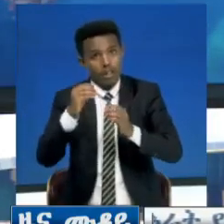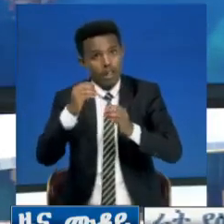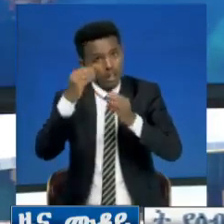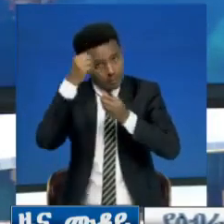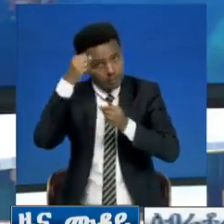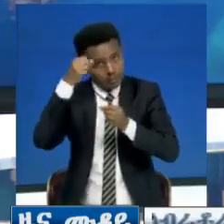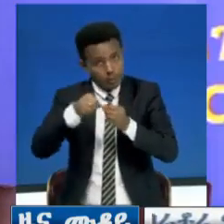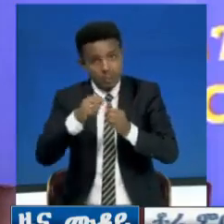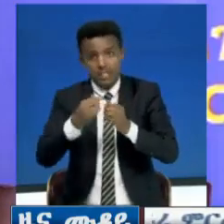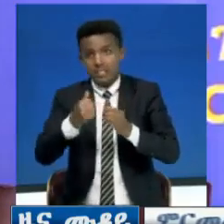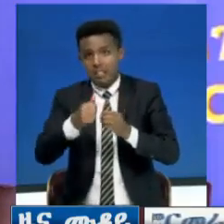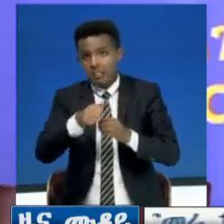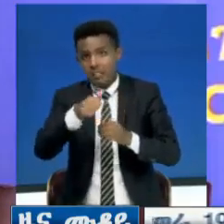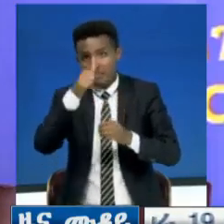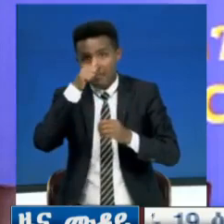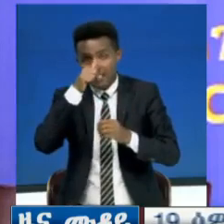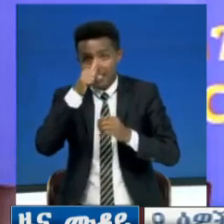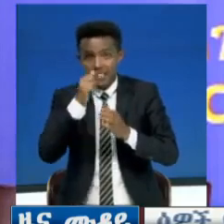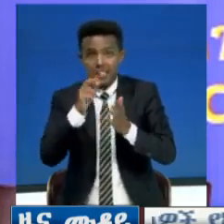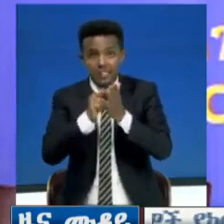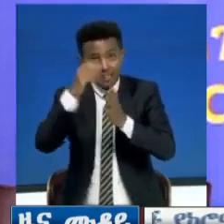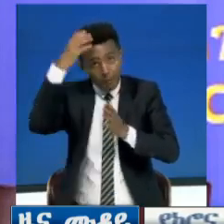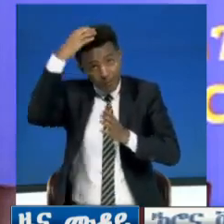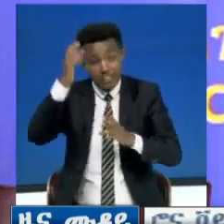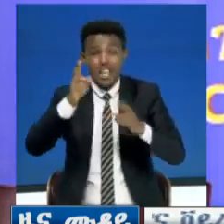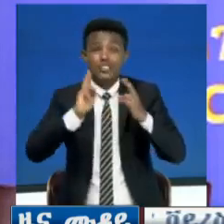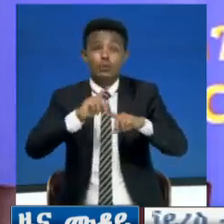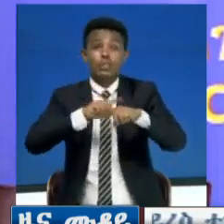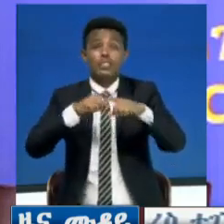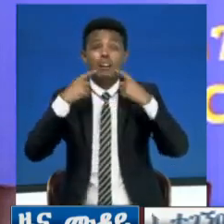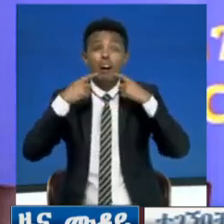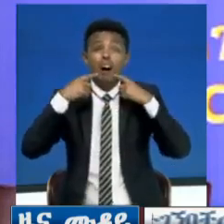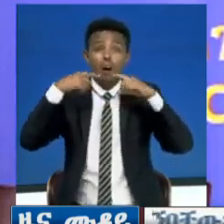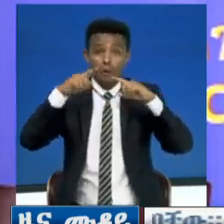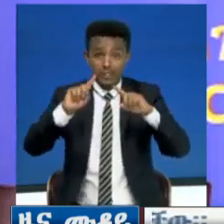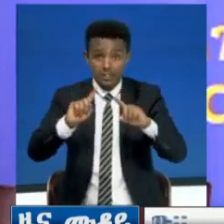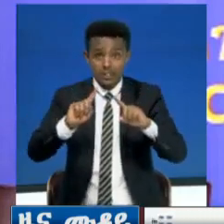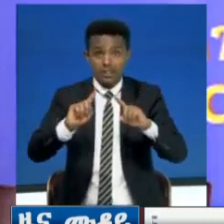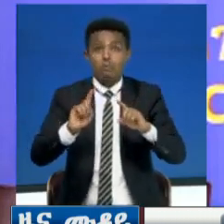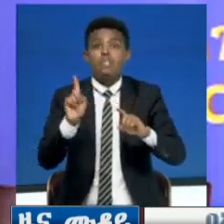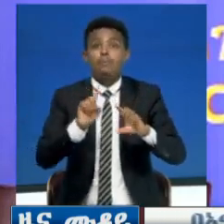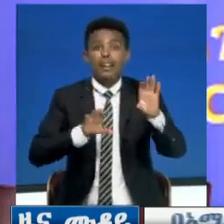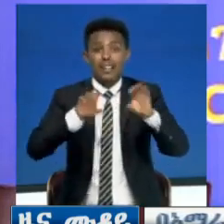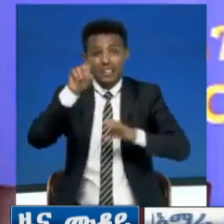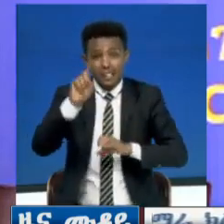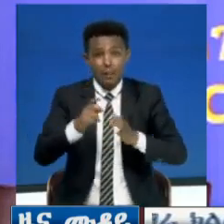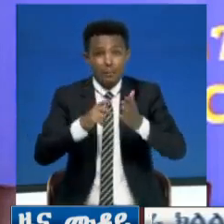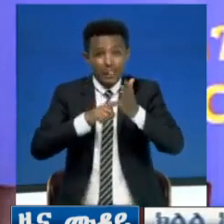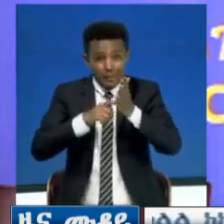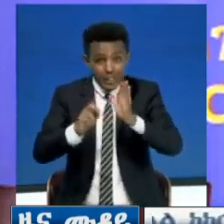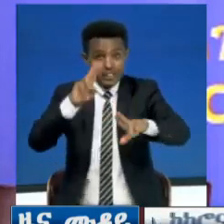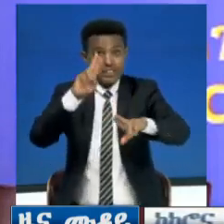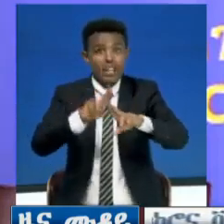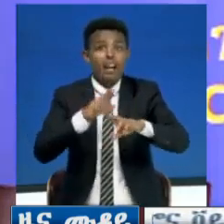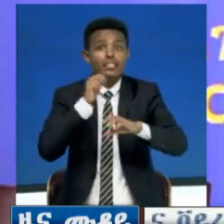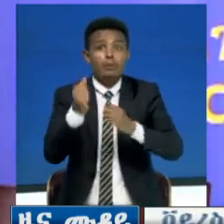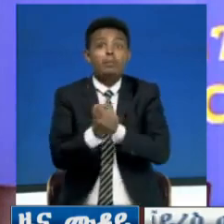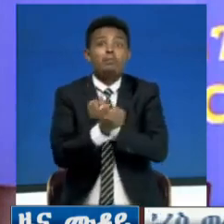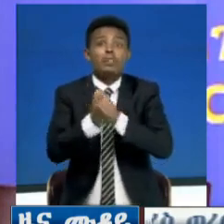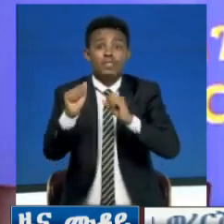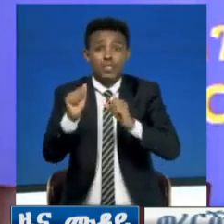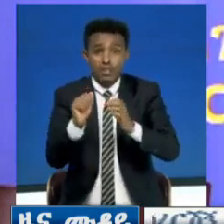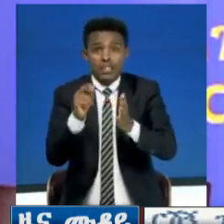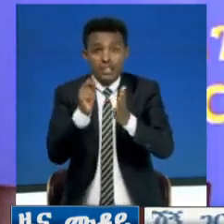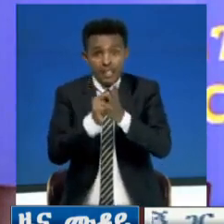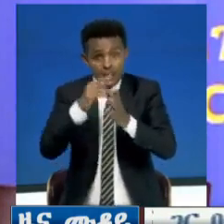ምርጫ በሚደረግበት ወቅት ያስቸኳይ ጊዜ አዋጅ ሲታወጅ ምን መደረግ እንዳለበት በግልጽ ስላላስቀመጠ መፍትሄው የህገ መንግስት ትርጉም